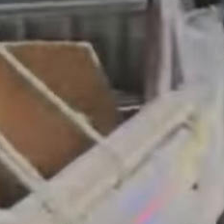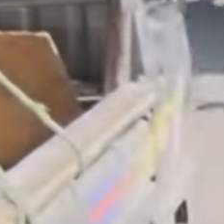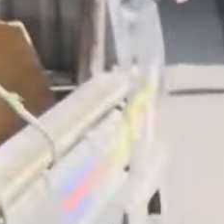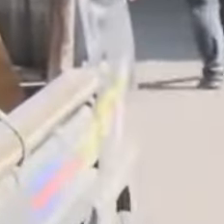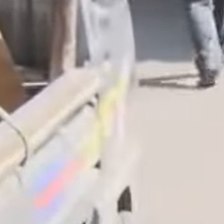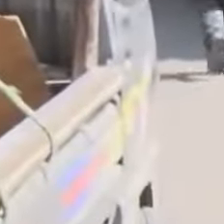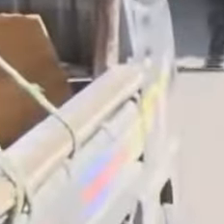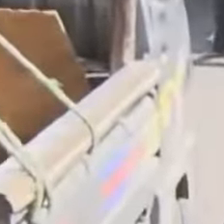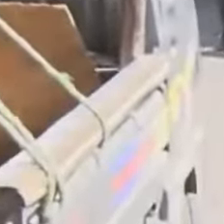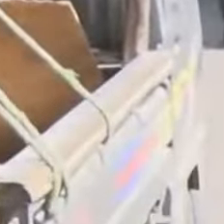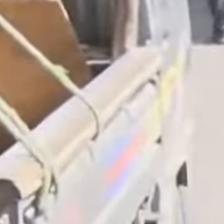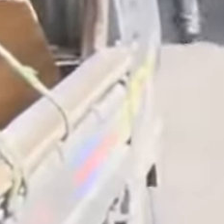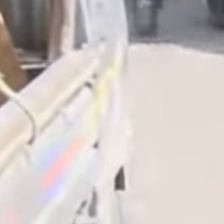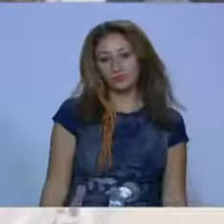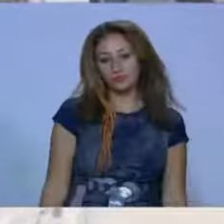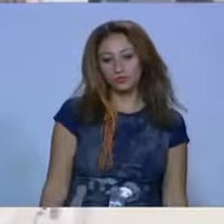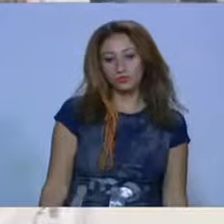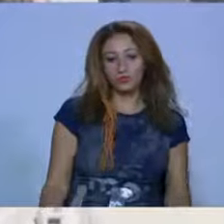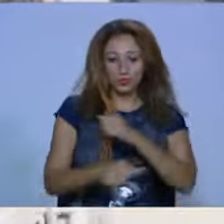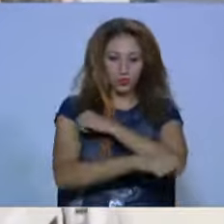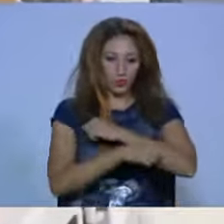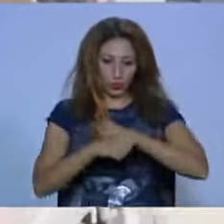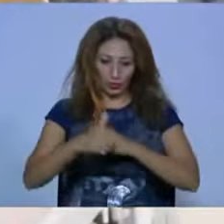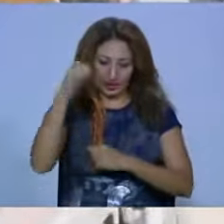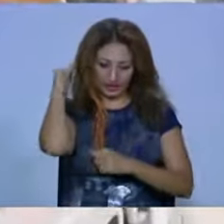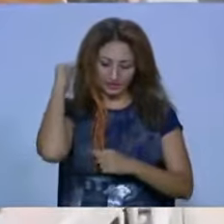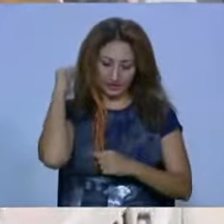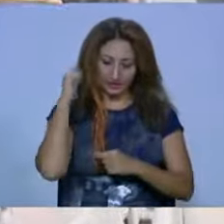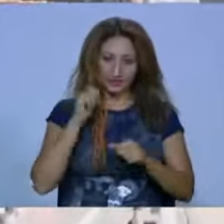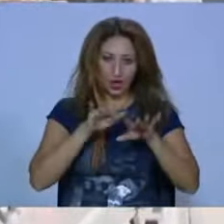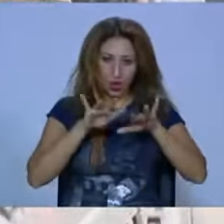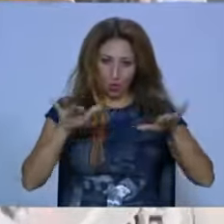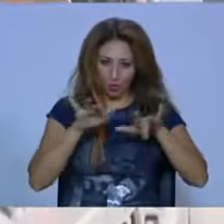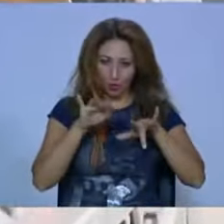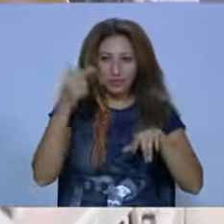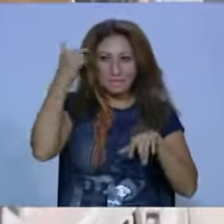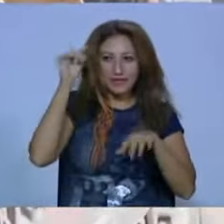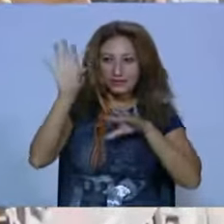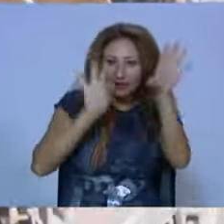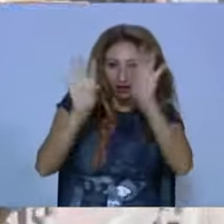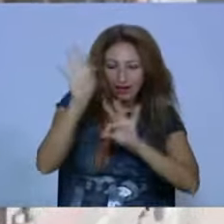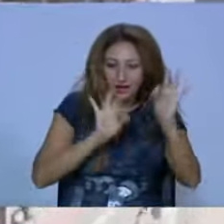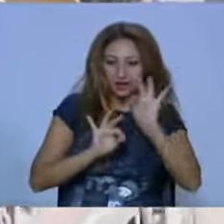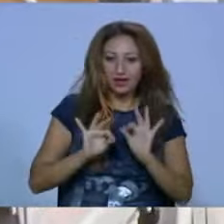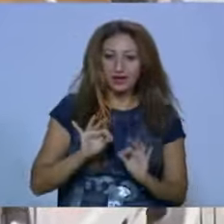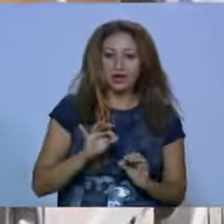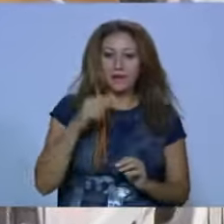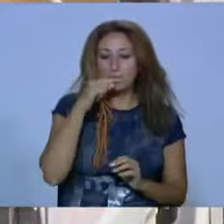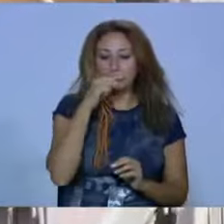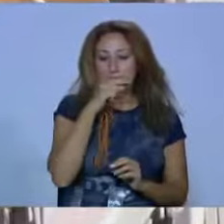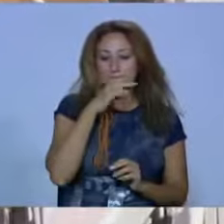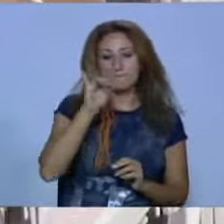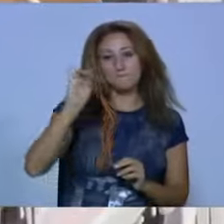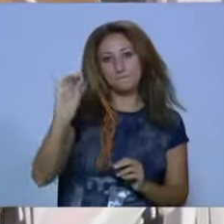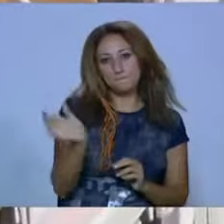الأسبوع اللي فات في فقرة أحلامك أوامر الكمبيوتر طلع لنا اتصال تليفوني جانا من مدام منى